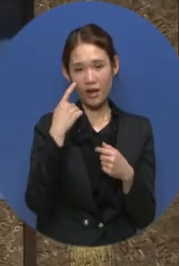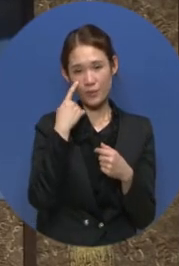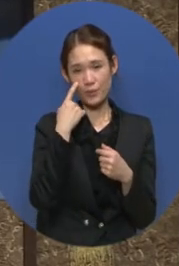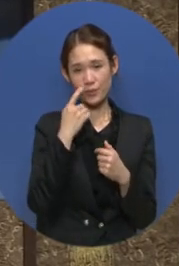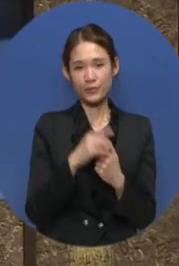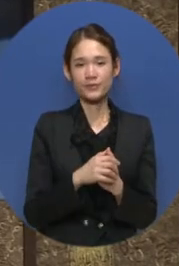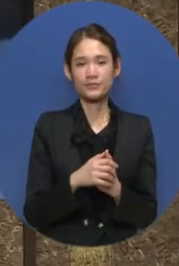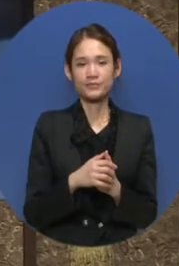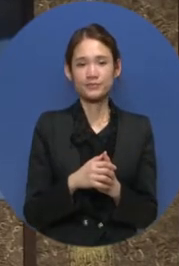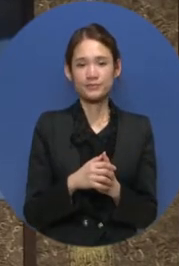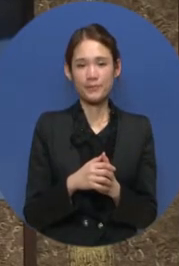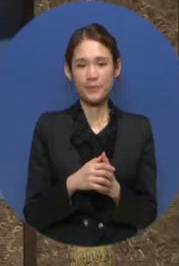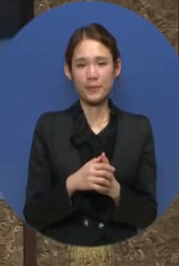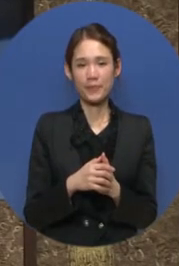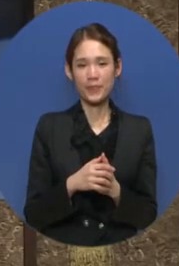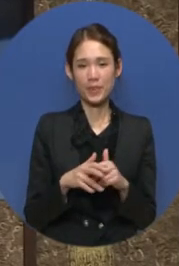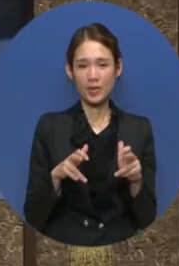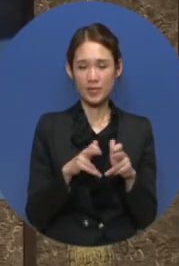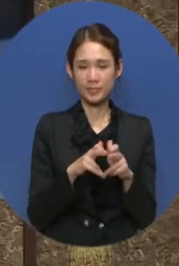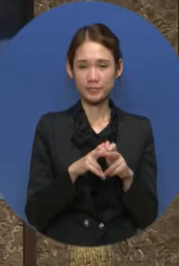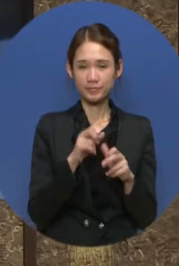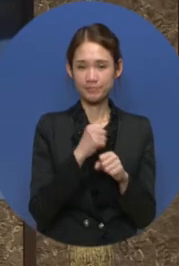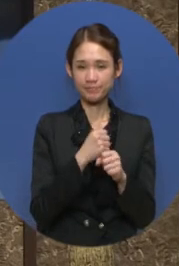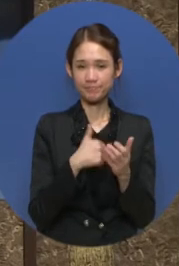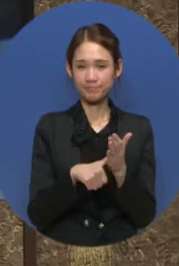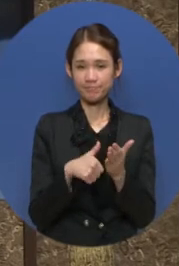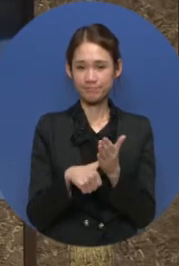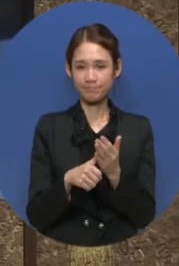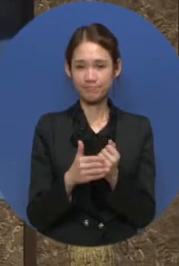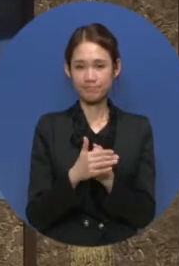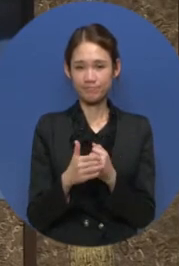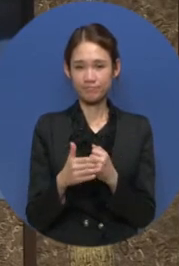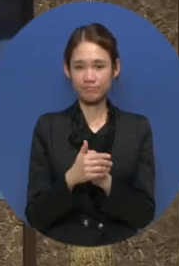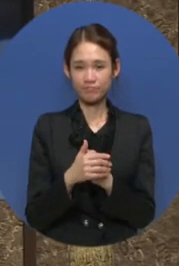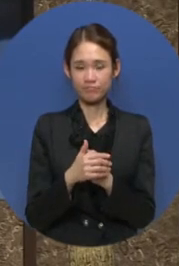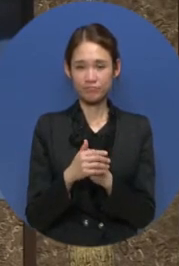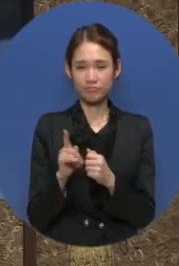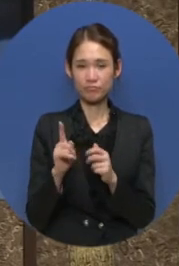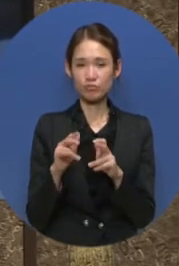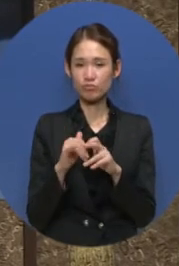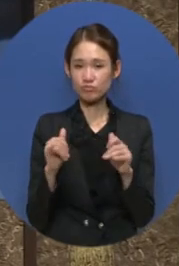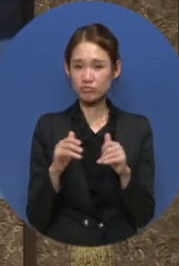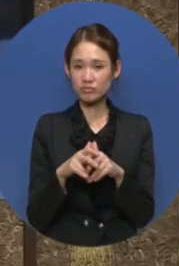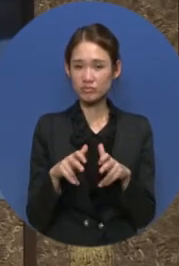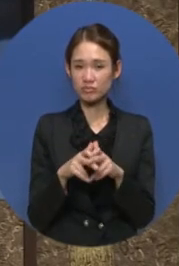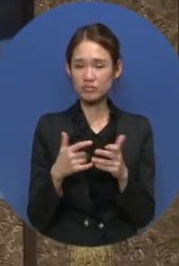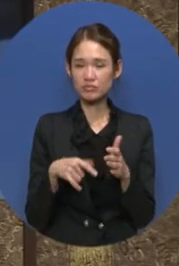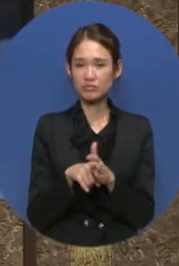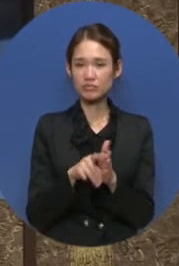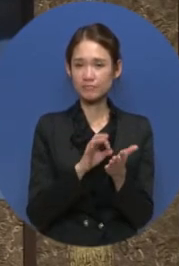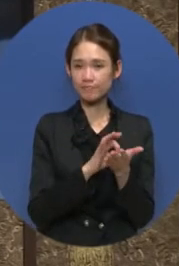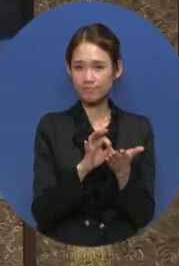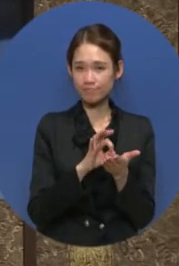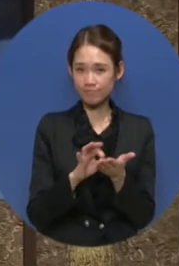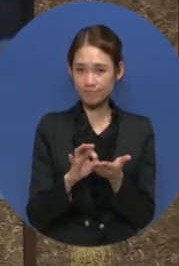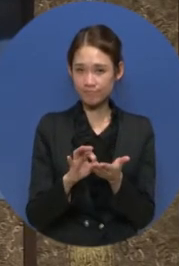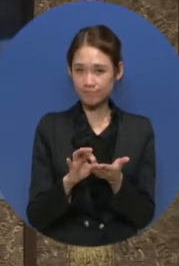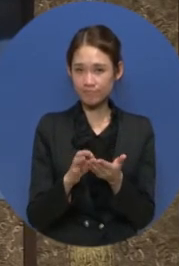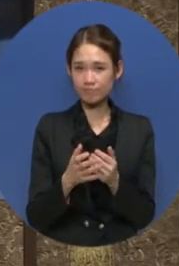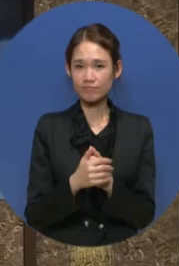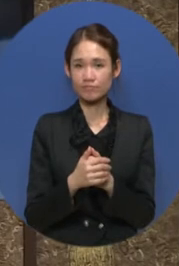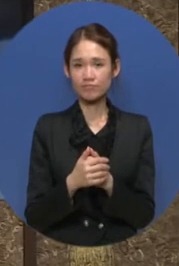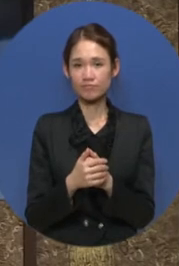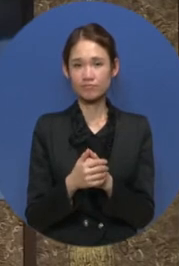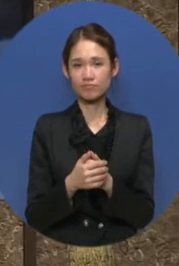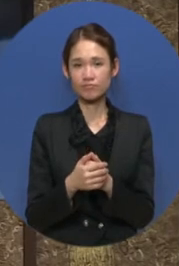보니까 저희가 이제 또 장인들이 만든 물품이다 보니까 네. 어떤 분들은 이제 장인들을 위해서 예.